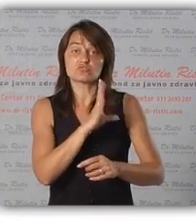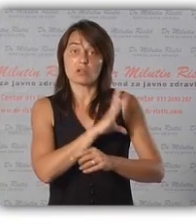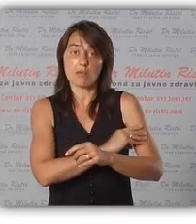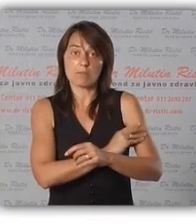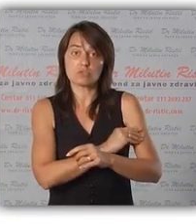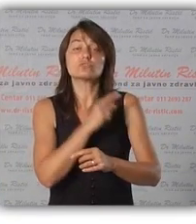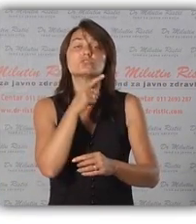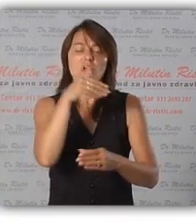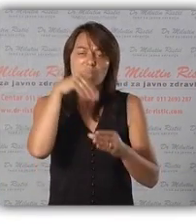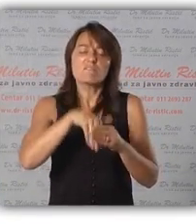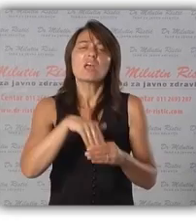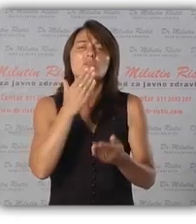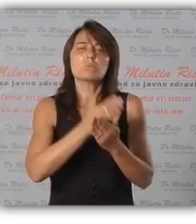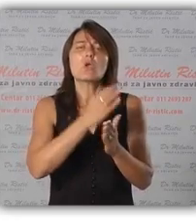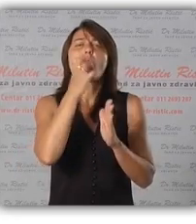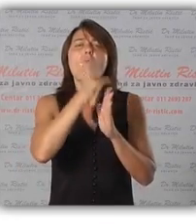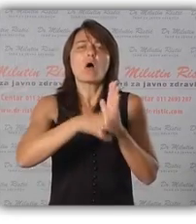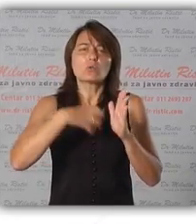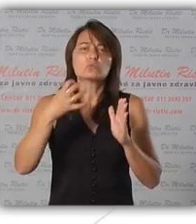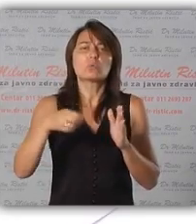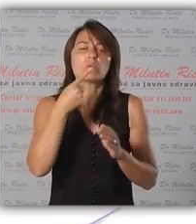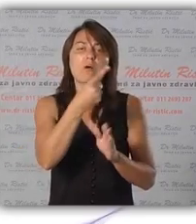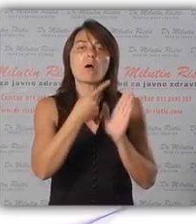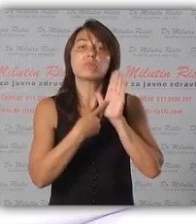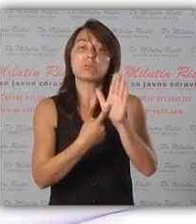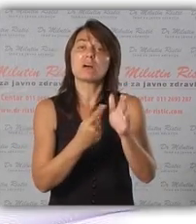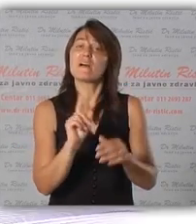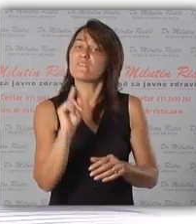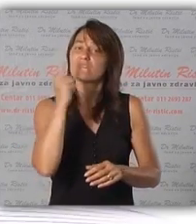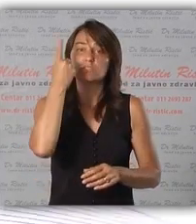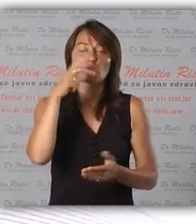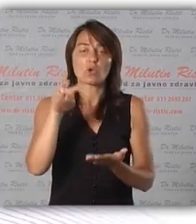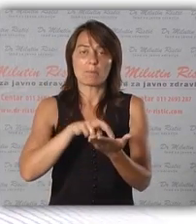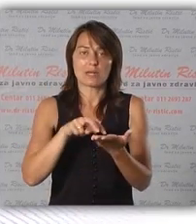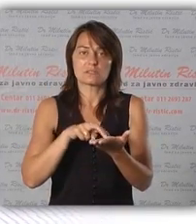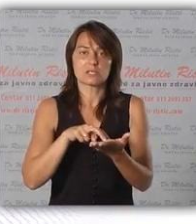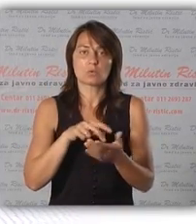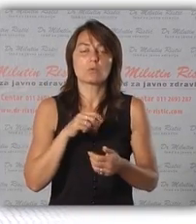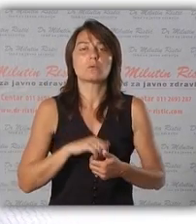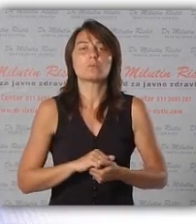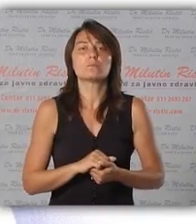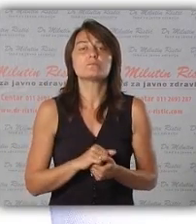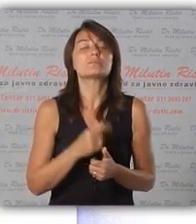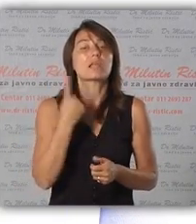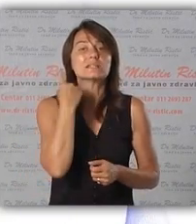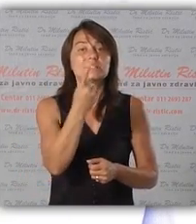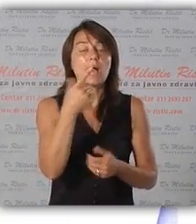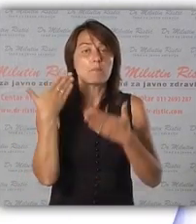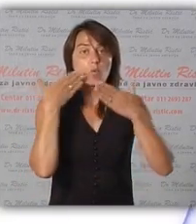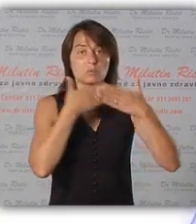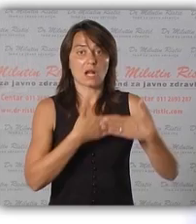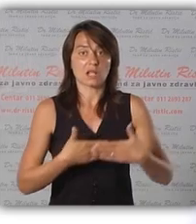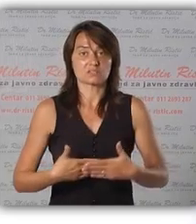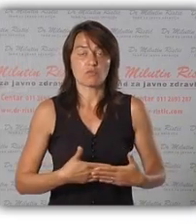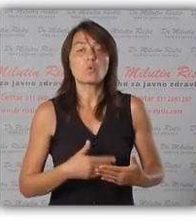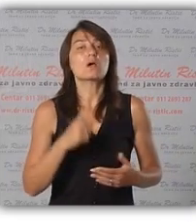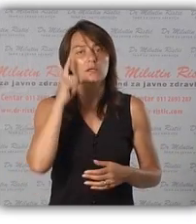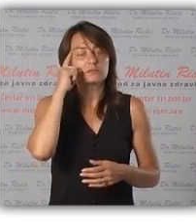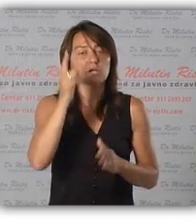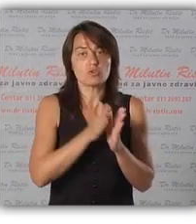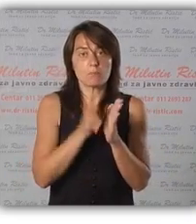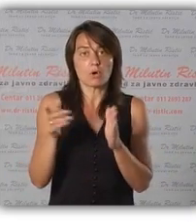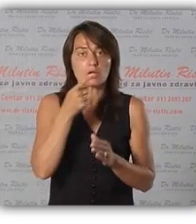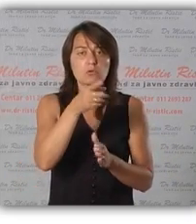taj srčani mišić već bio dugo izložen visokoj hipertenziji. Sam ultrazvuk